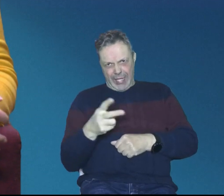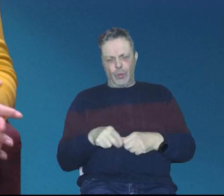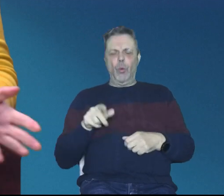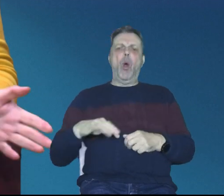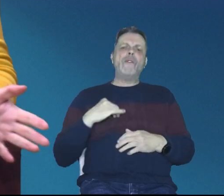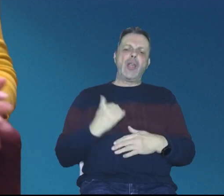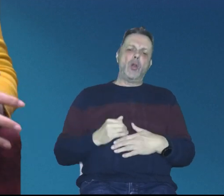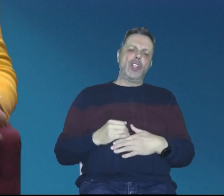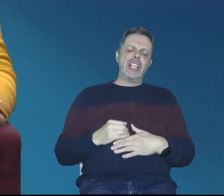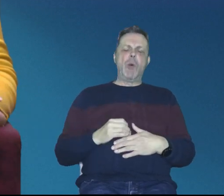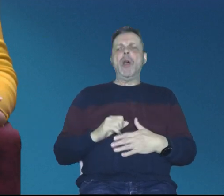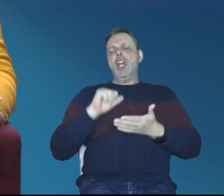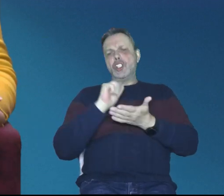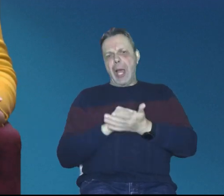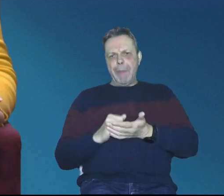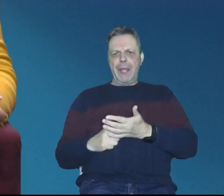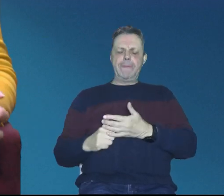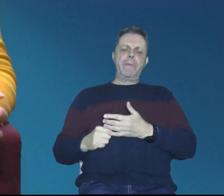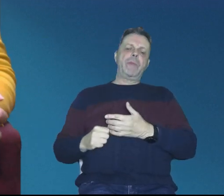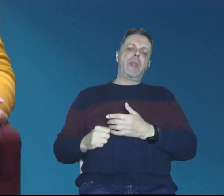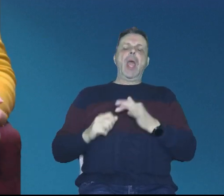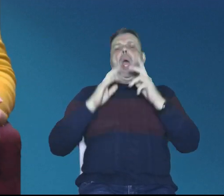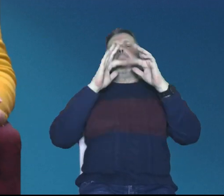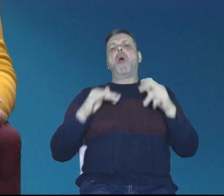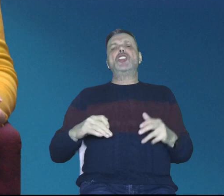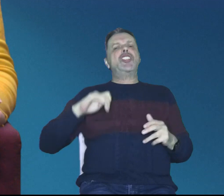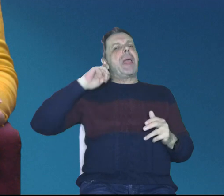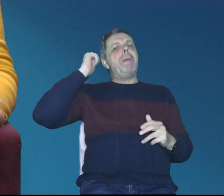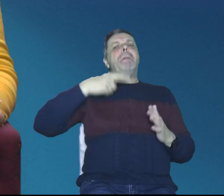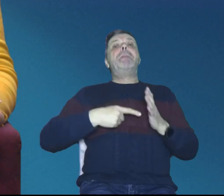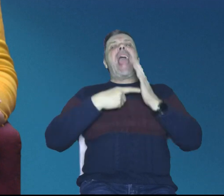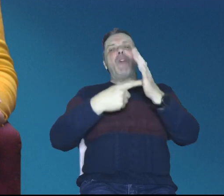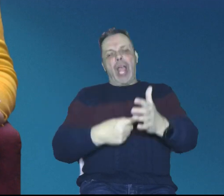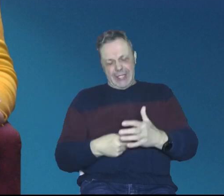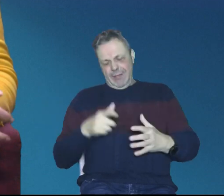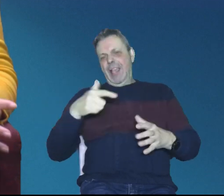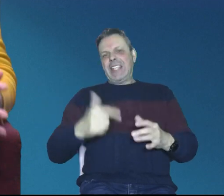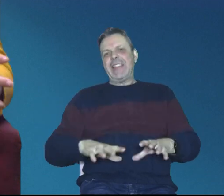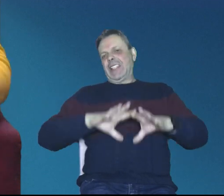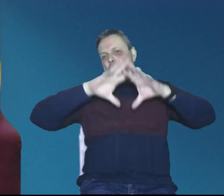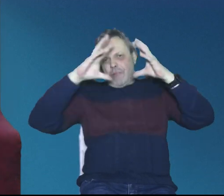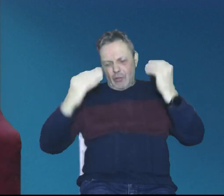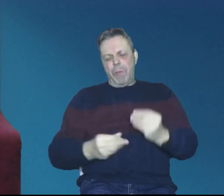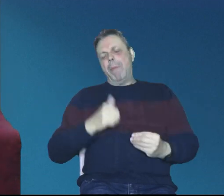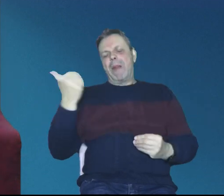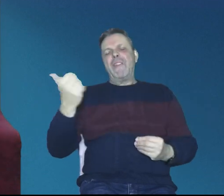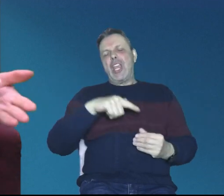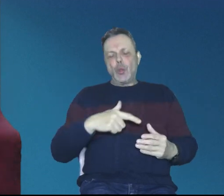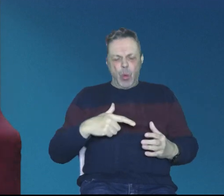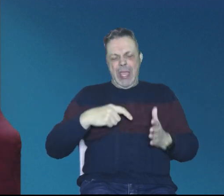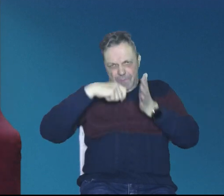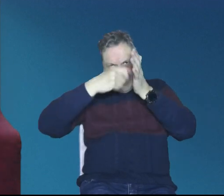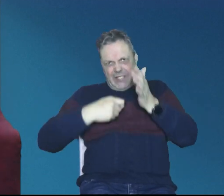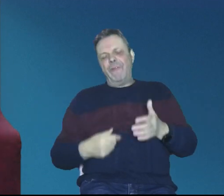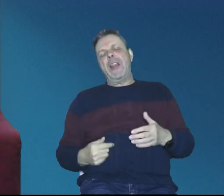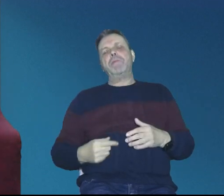inačicu. Evo, ove godine smo izdale kolumbastični božićni pjevokaz i evo to se sada sve skupa vrti. I prvi